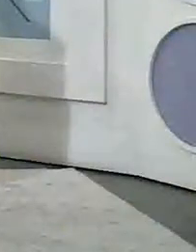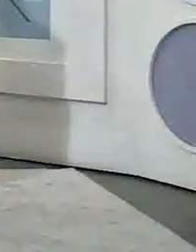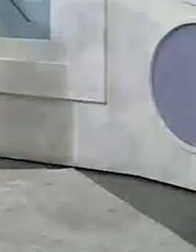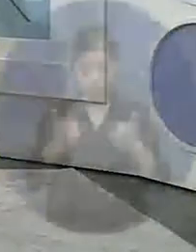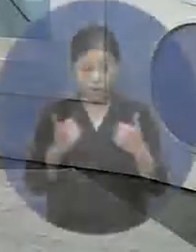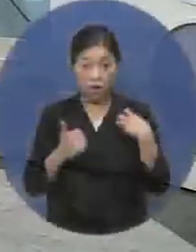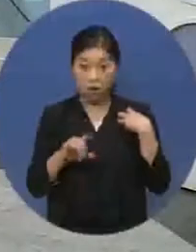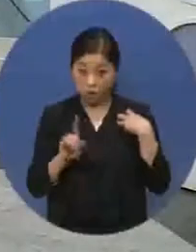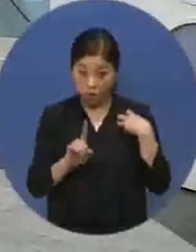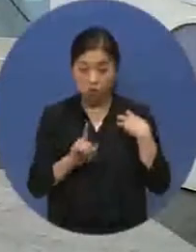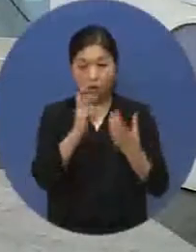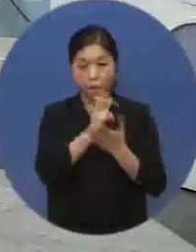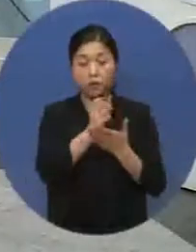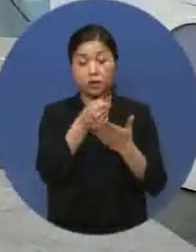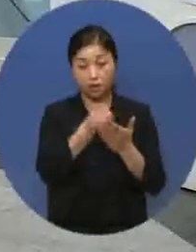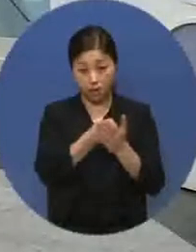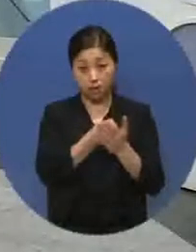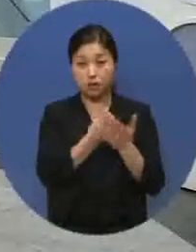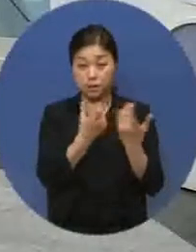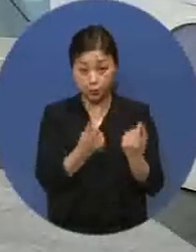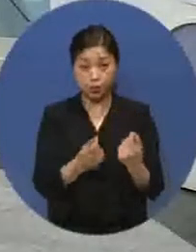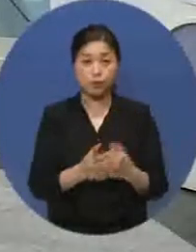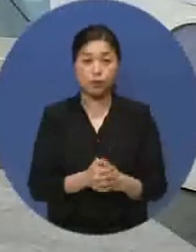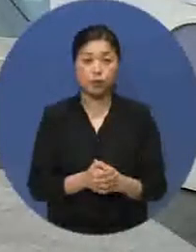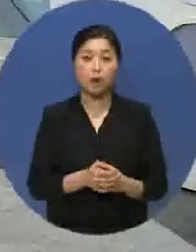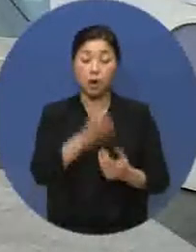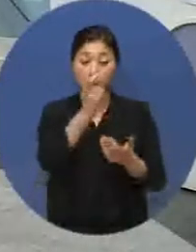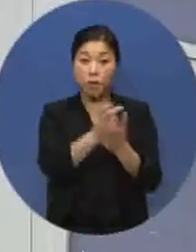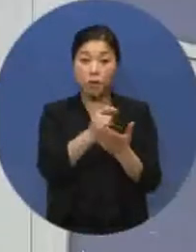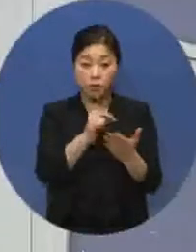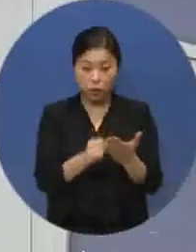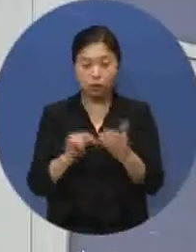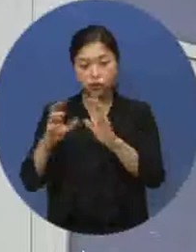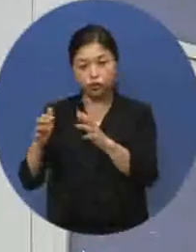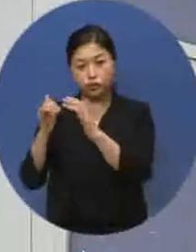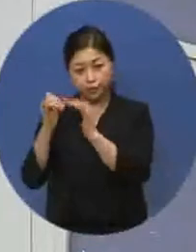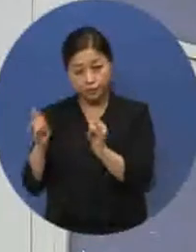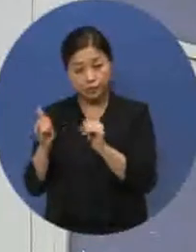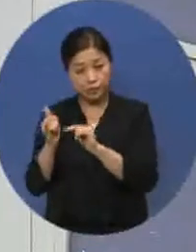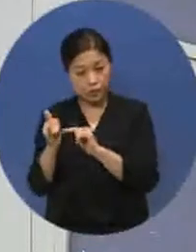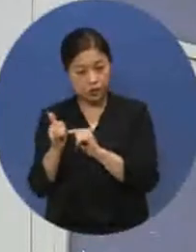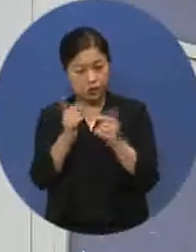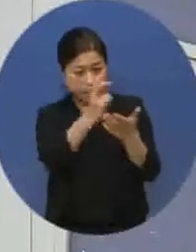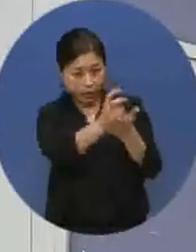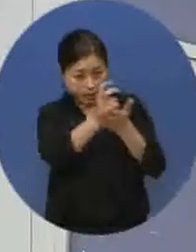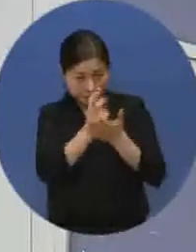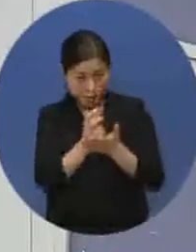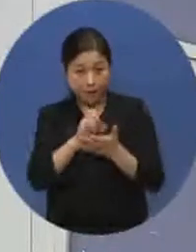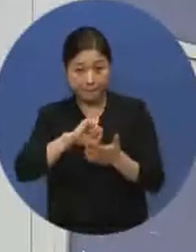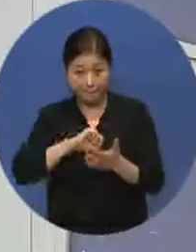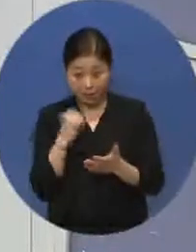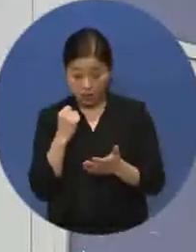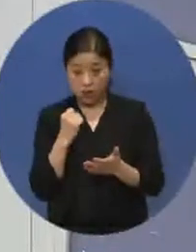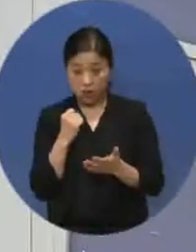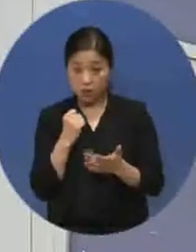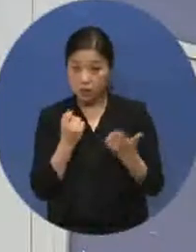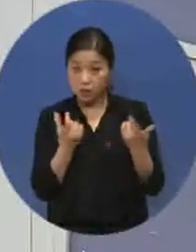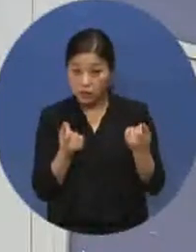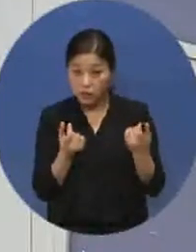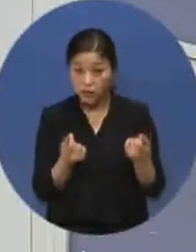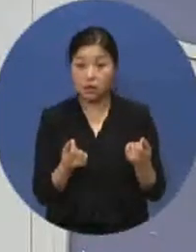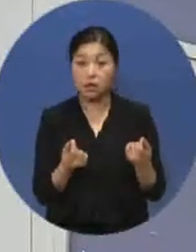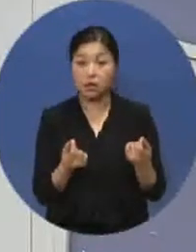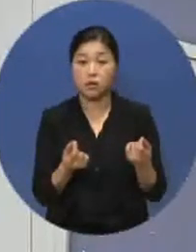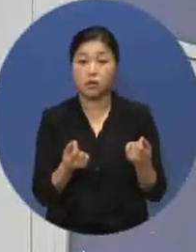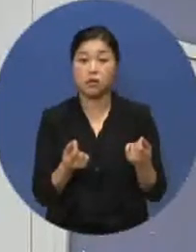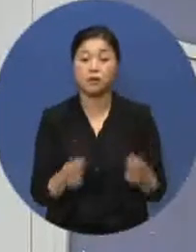기능이라는 것이 법을 제정하는 기능이고 그렇죠. 이 법이라는 것은 국민들에게 따르게 만드는